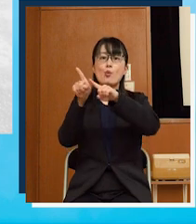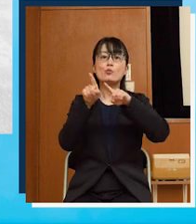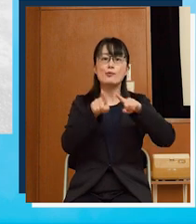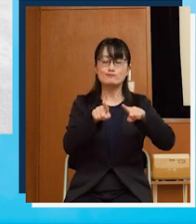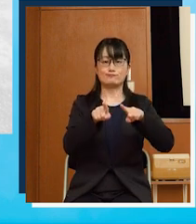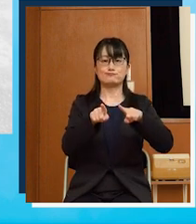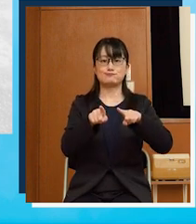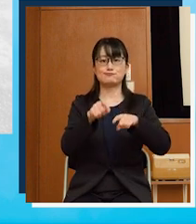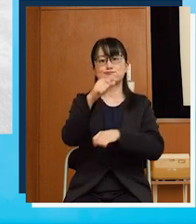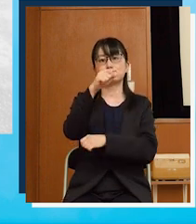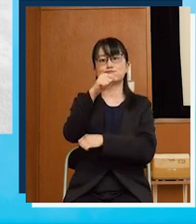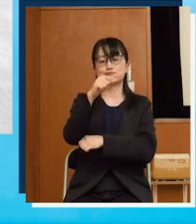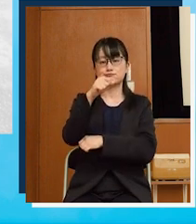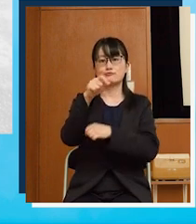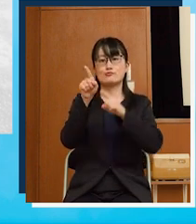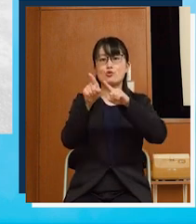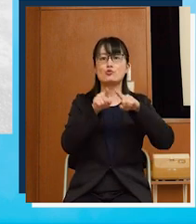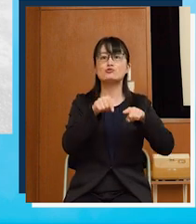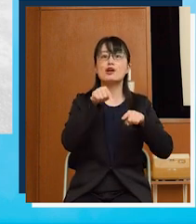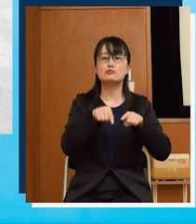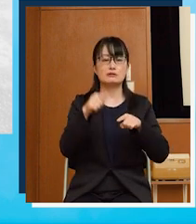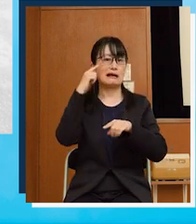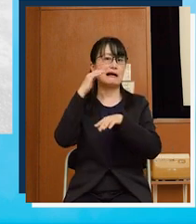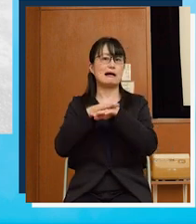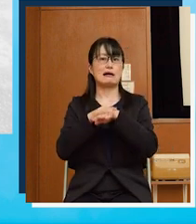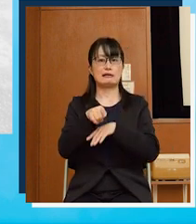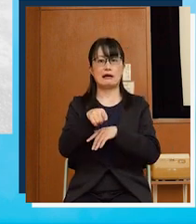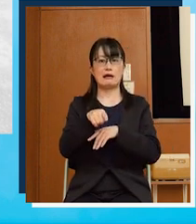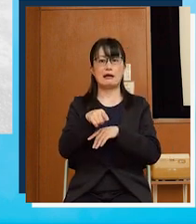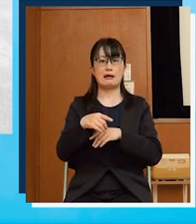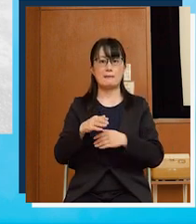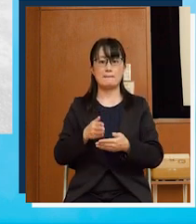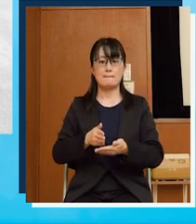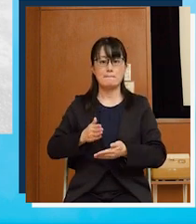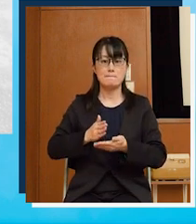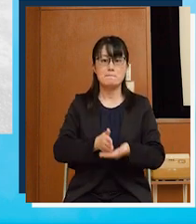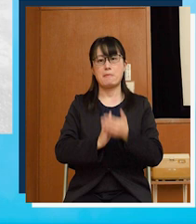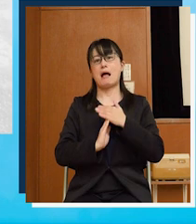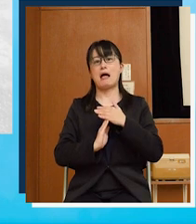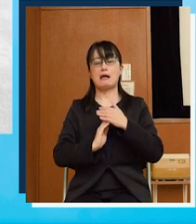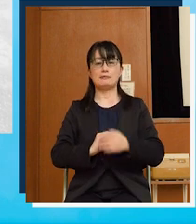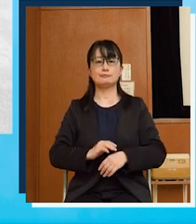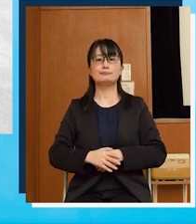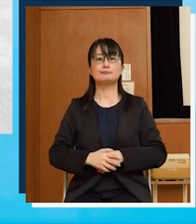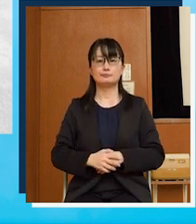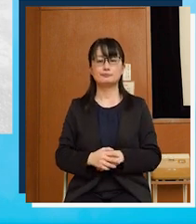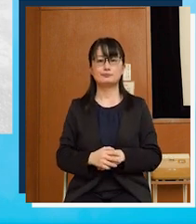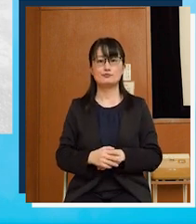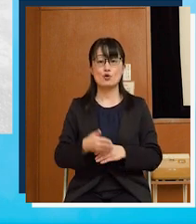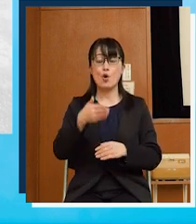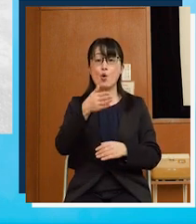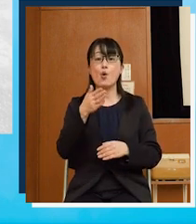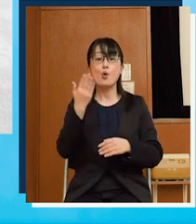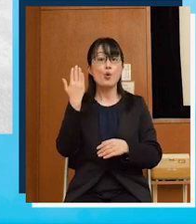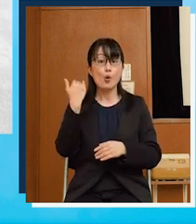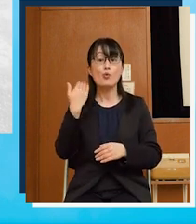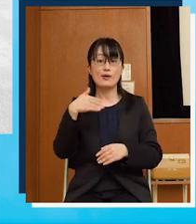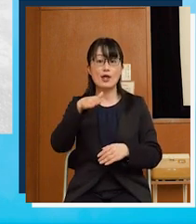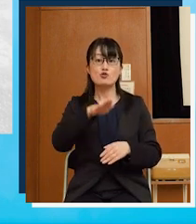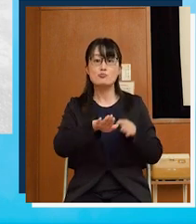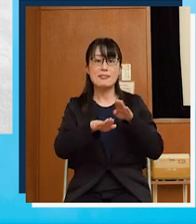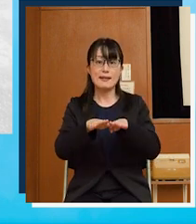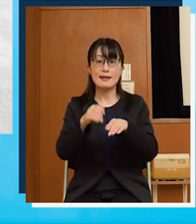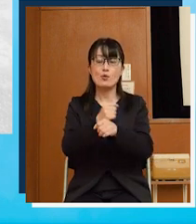でこのことは今回の埋め立て変更承認にえてもやられました同じことされちゃったんですで今度